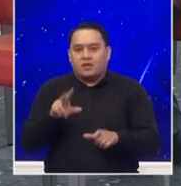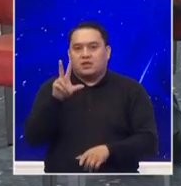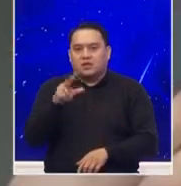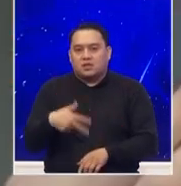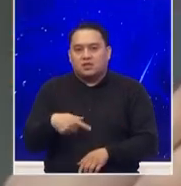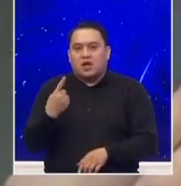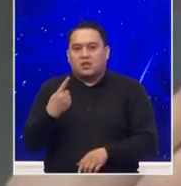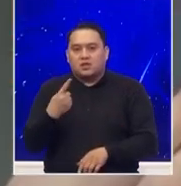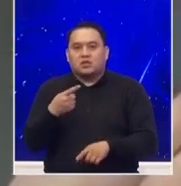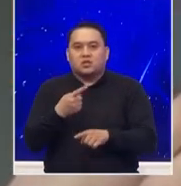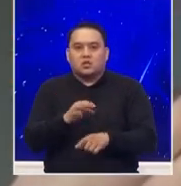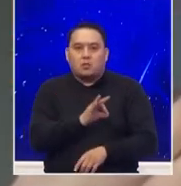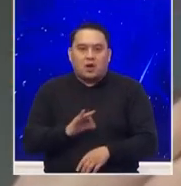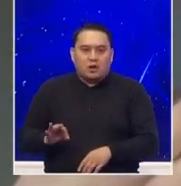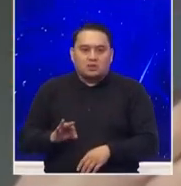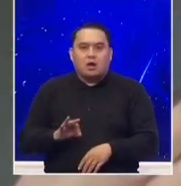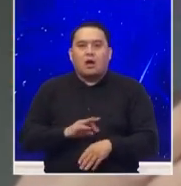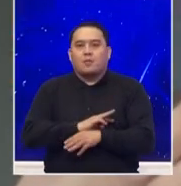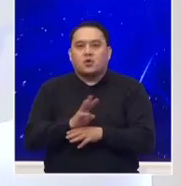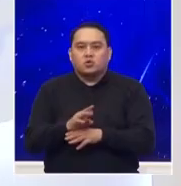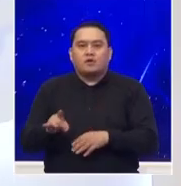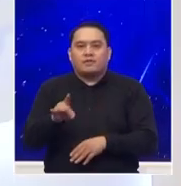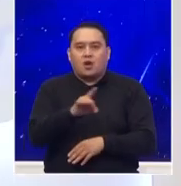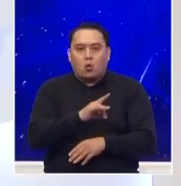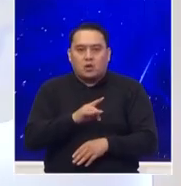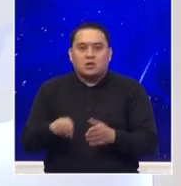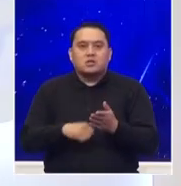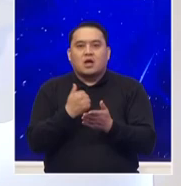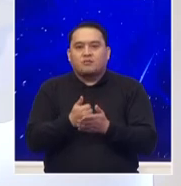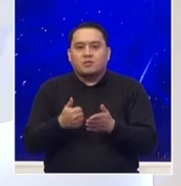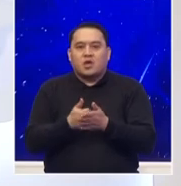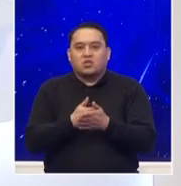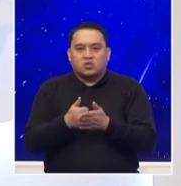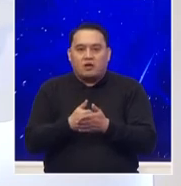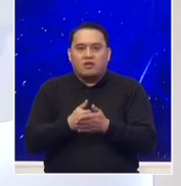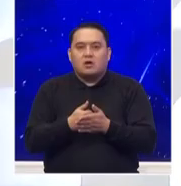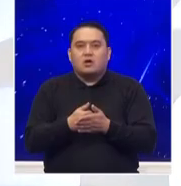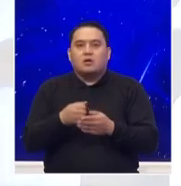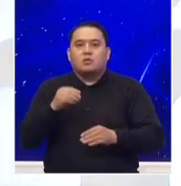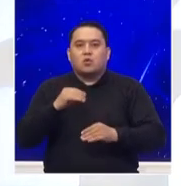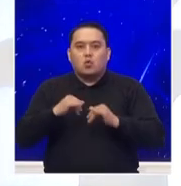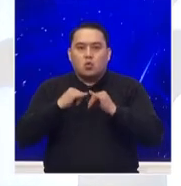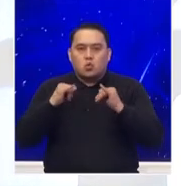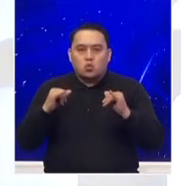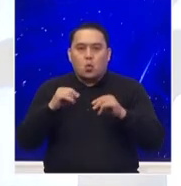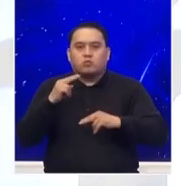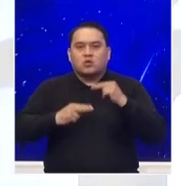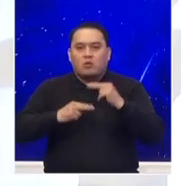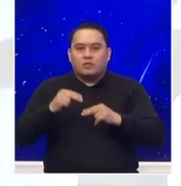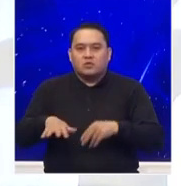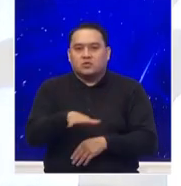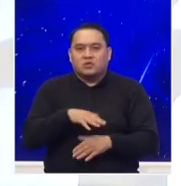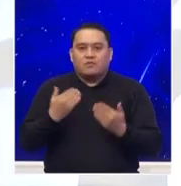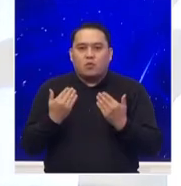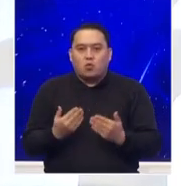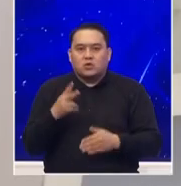это 31,5% охвата жителей региона. Но главным достижением стало возведение крупных спортивных объектов. На